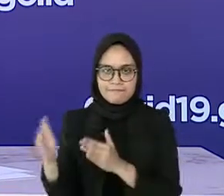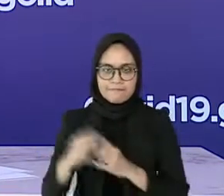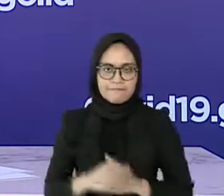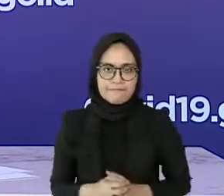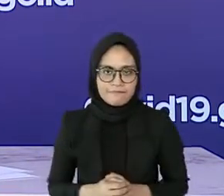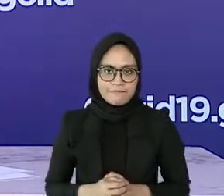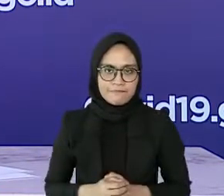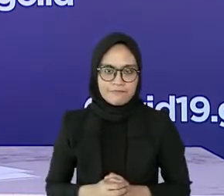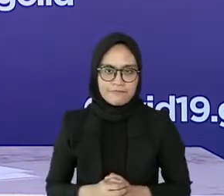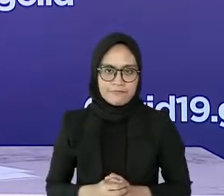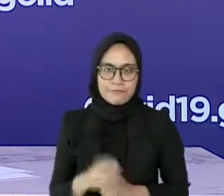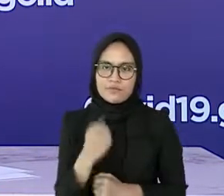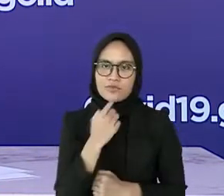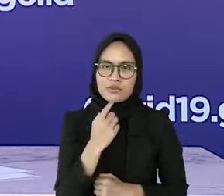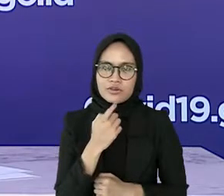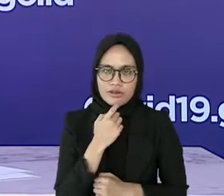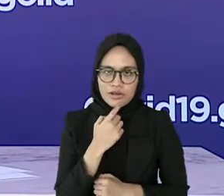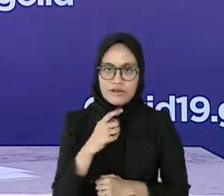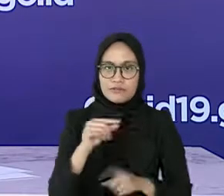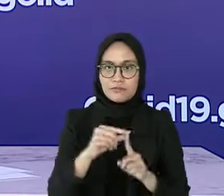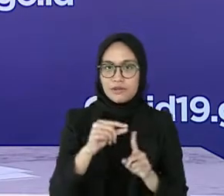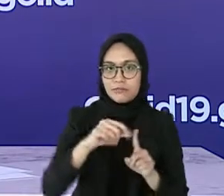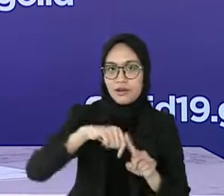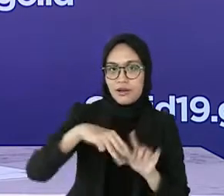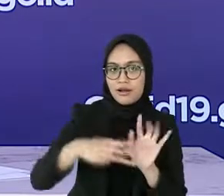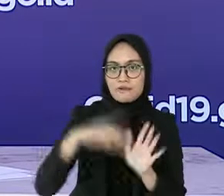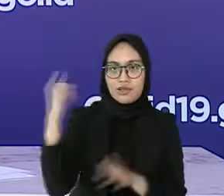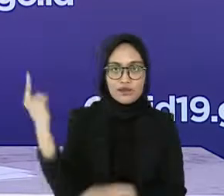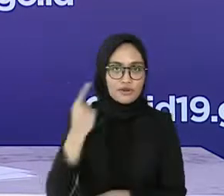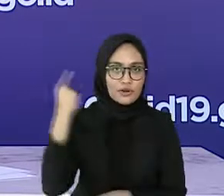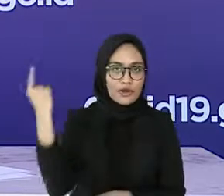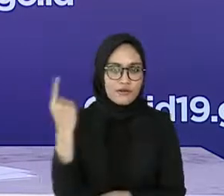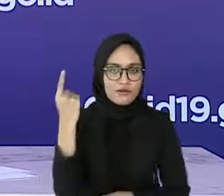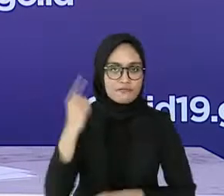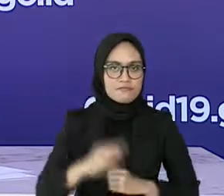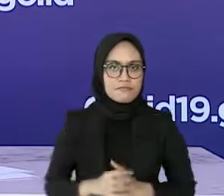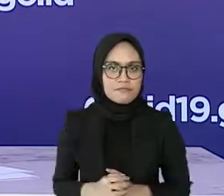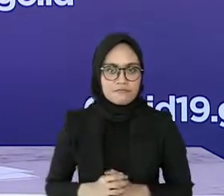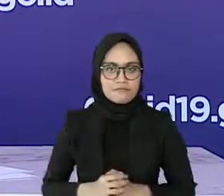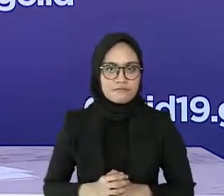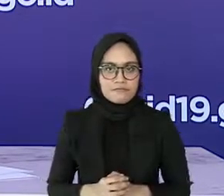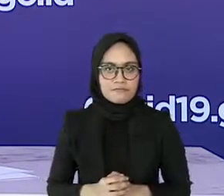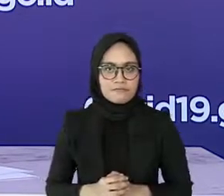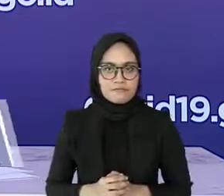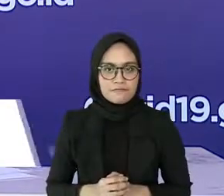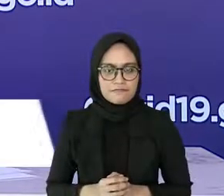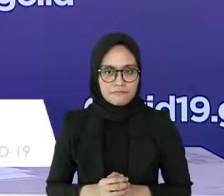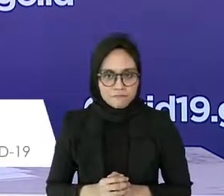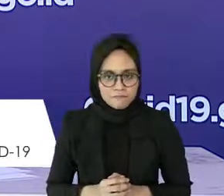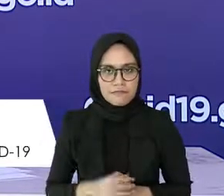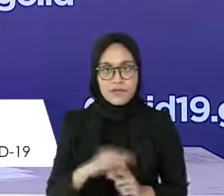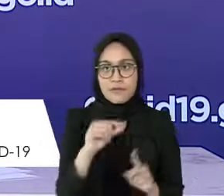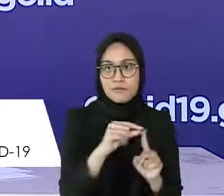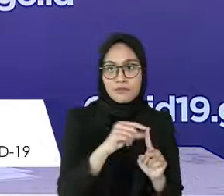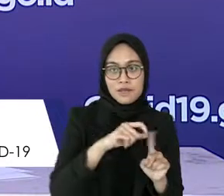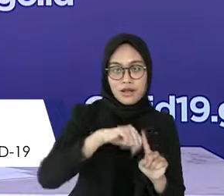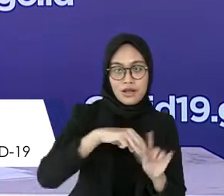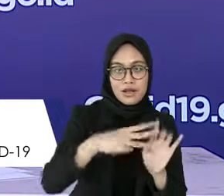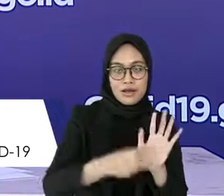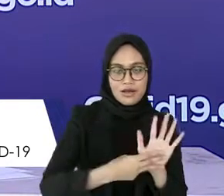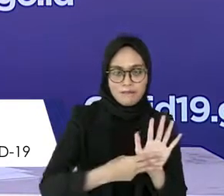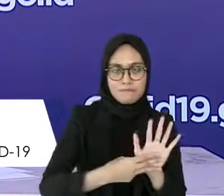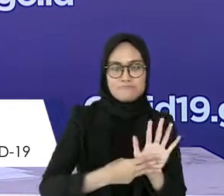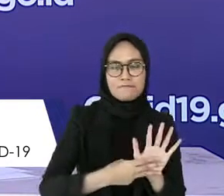pemberlakuan pembatasan kegiatan masyarakat secara nasional secara umum pembaruan ppkm secara nasional